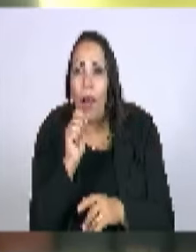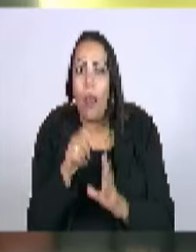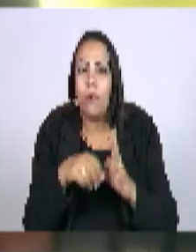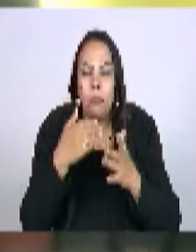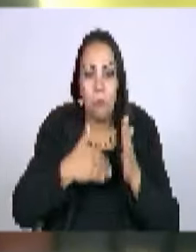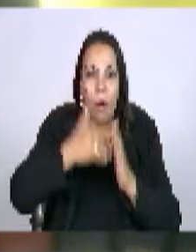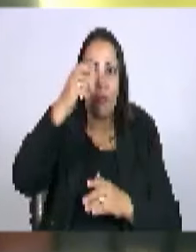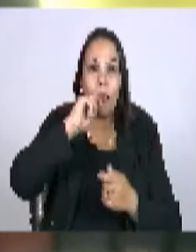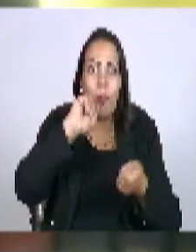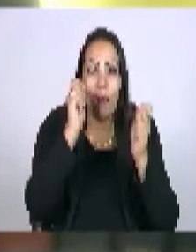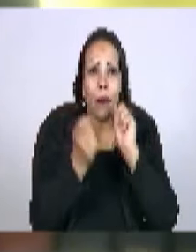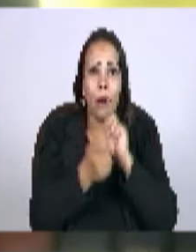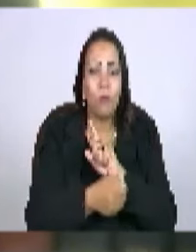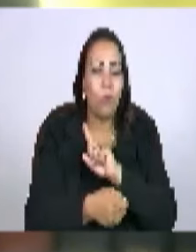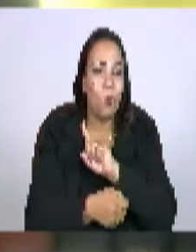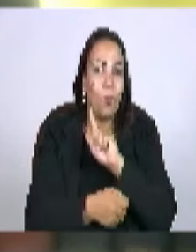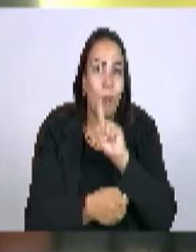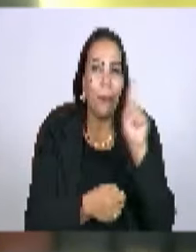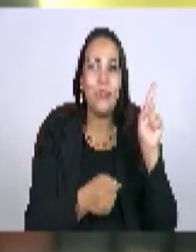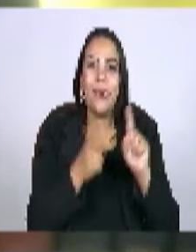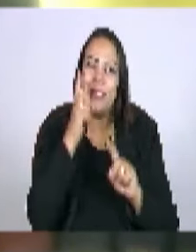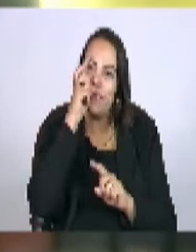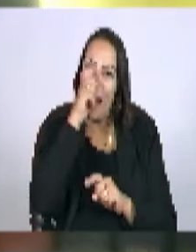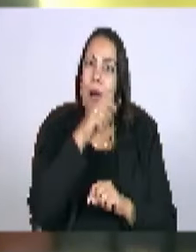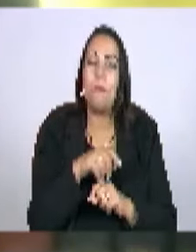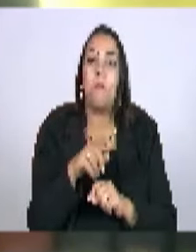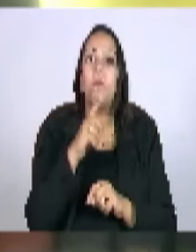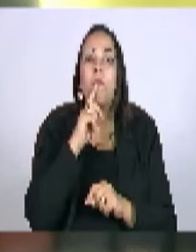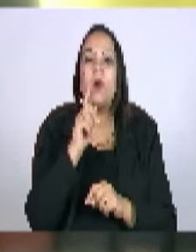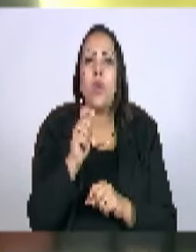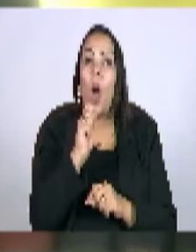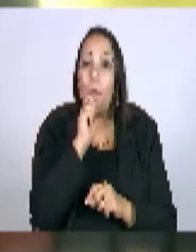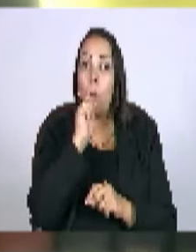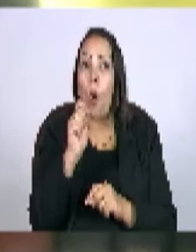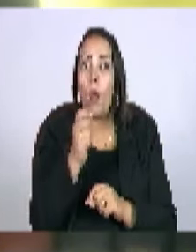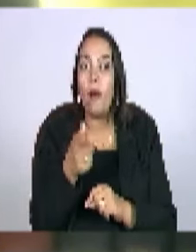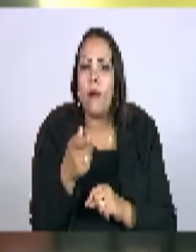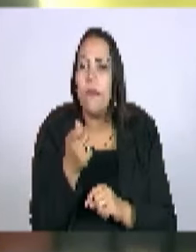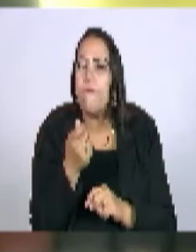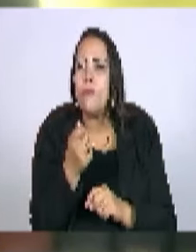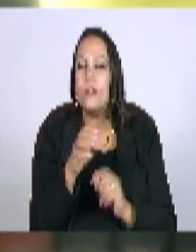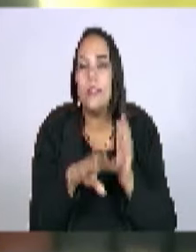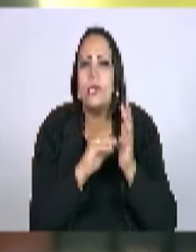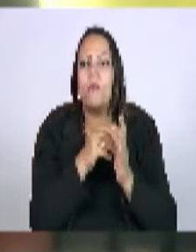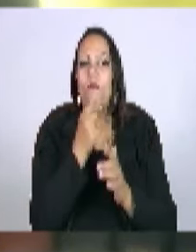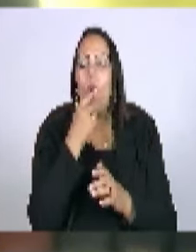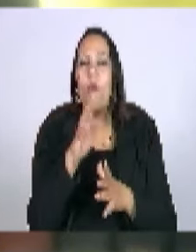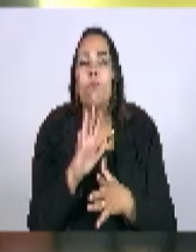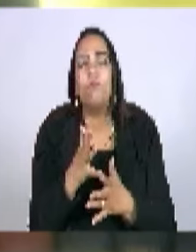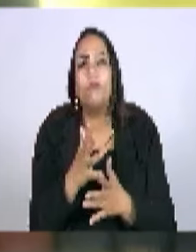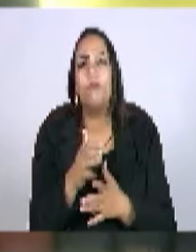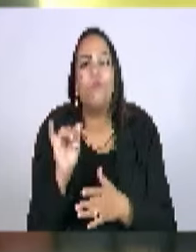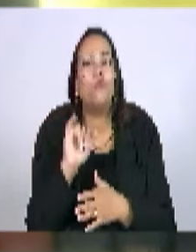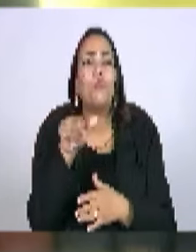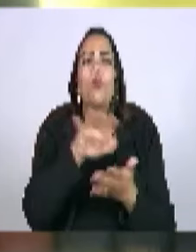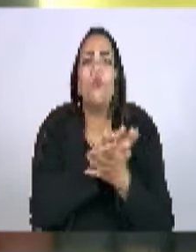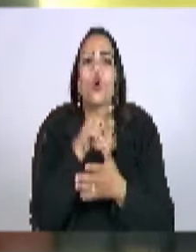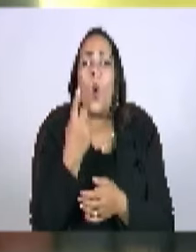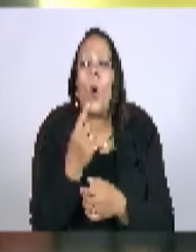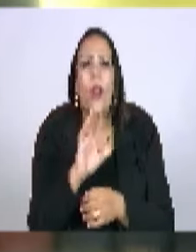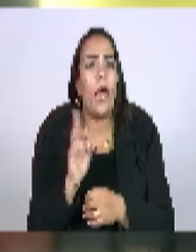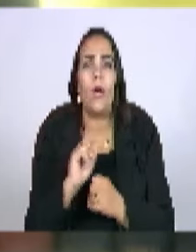تغييره بسهوله لكن طبعا البخل المادي زي ما قلت لحضراتكم في البدايه قد لا يكون هو المشكله